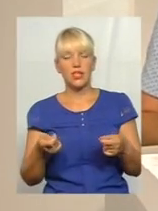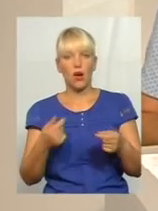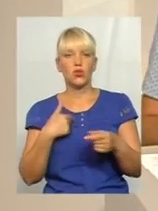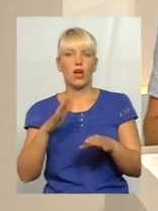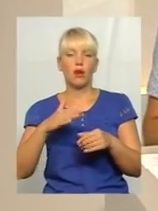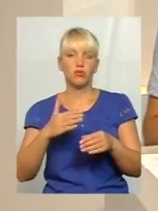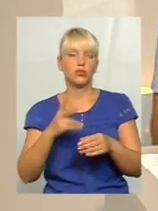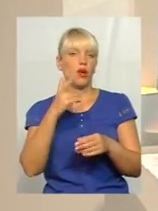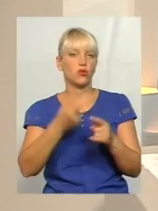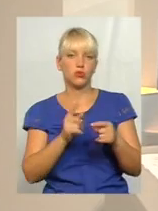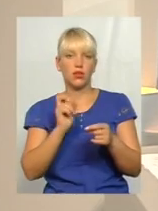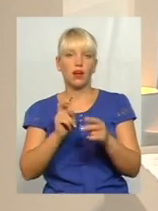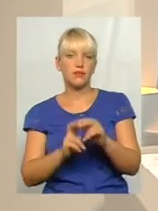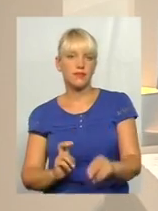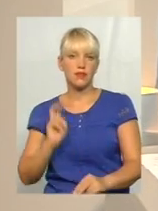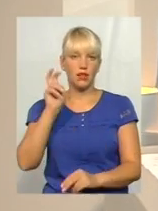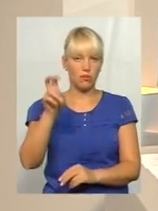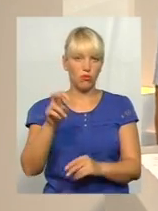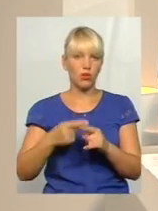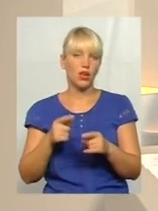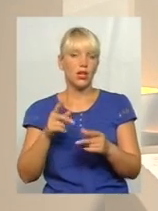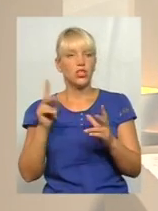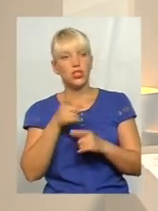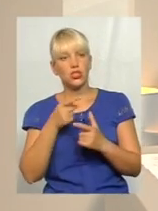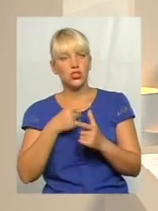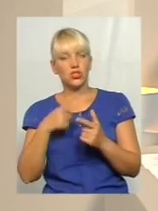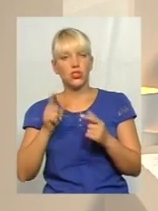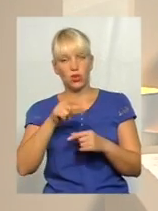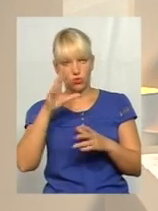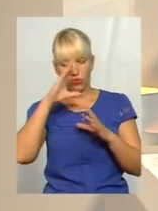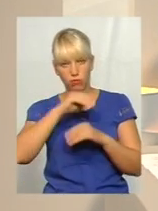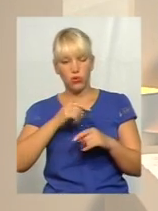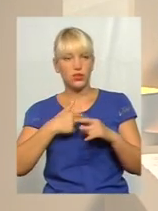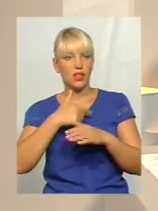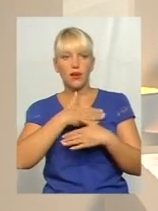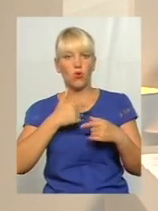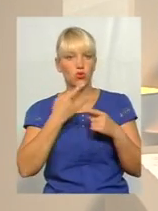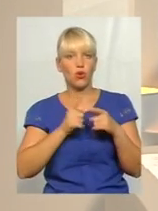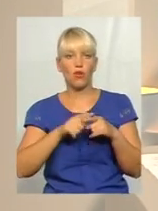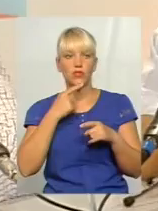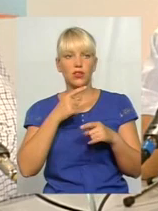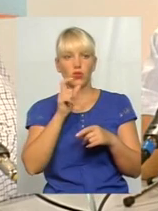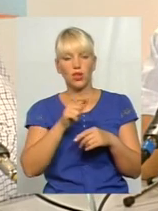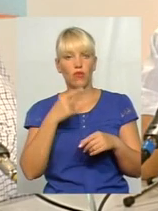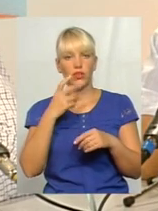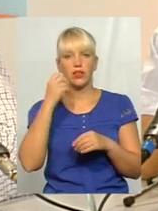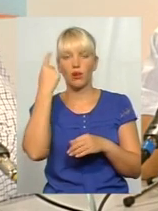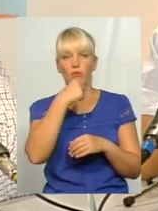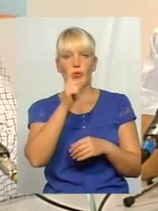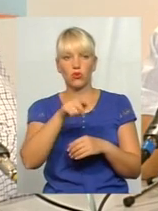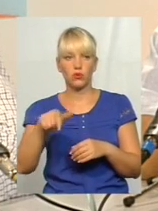одразу такі стрибки чи впораються ці люди і Ну якось Я нічого не хочу говорити про саме про цих людей як саме про